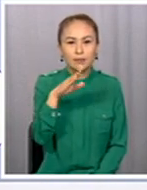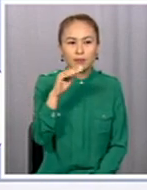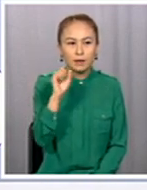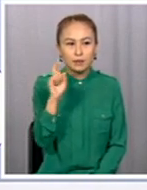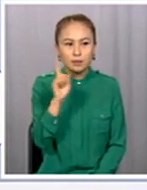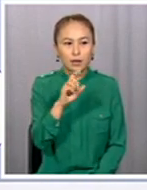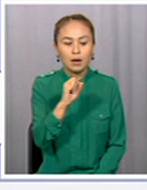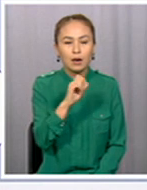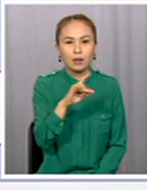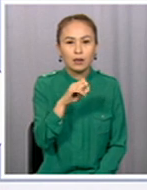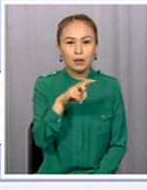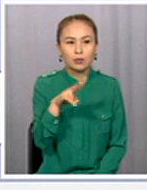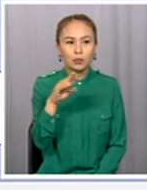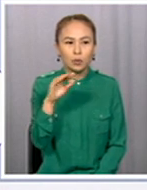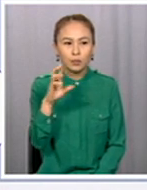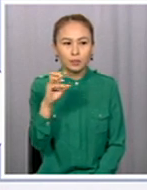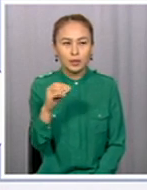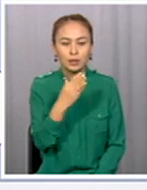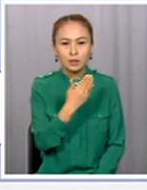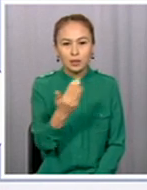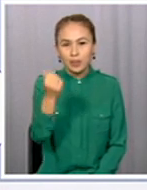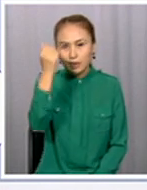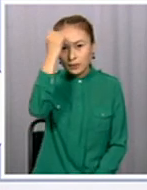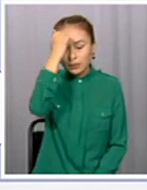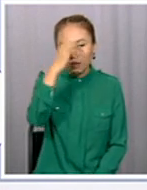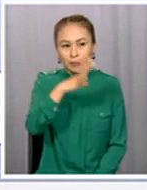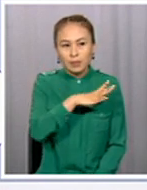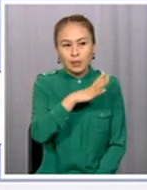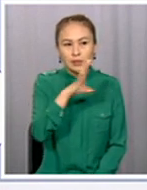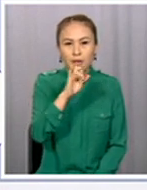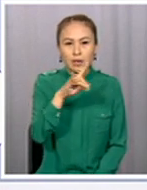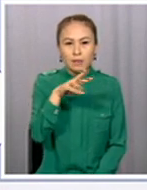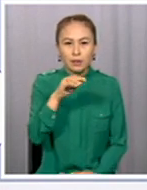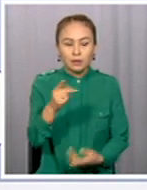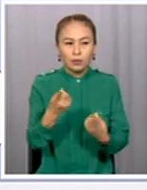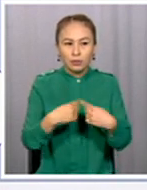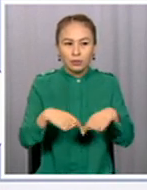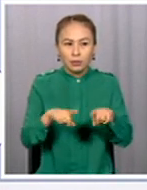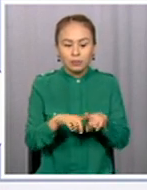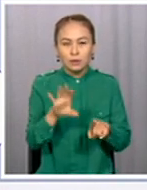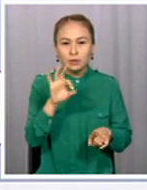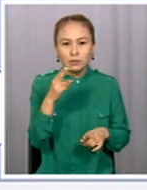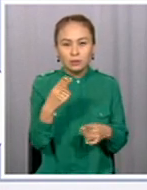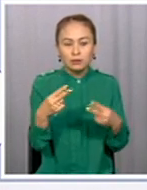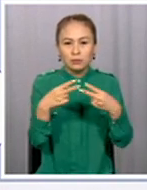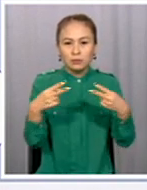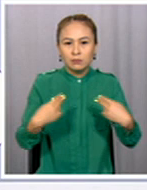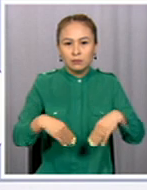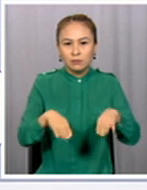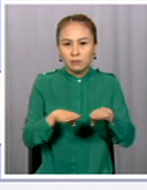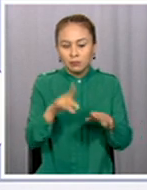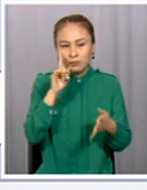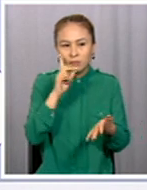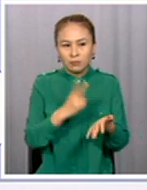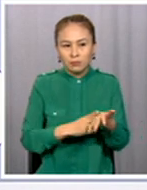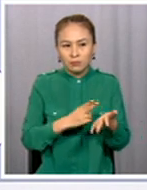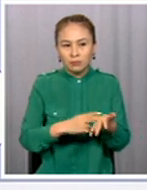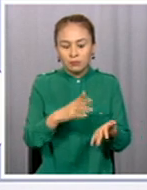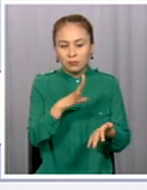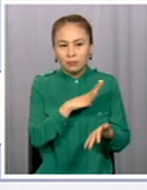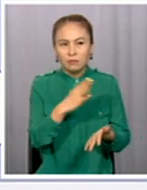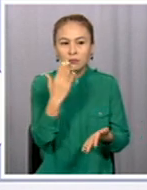Аралтөбе болып табылады. Бұл ескерткіштер сарматтар қоғамында әлеуметтік теңсіздік болғанын дәлелдеді.